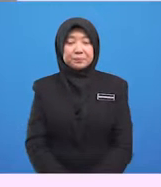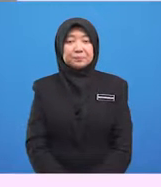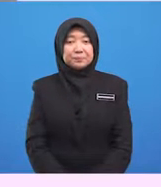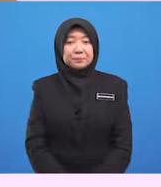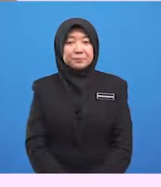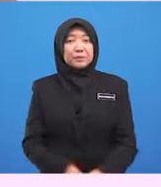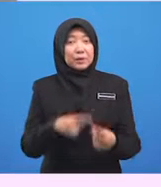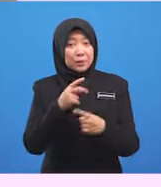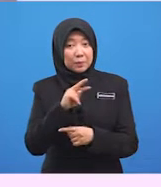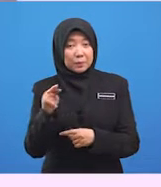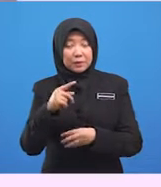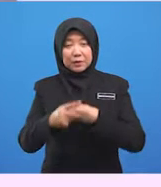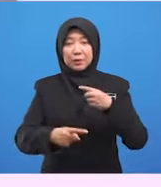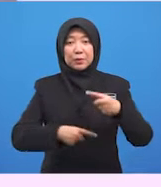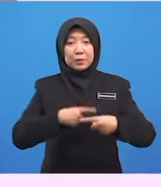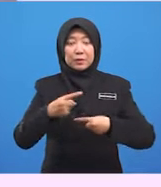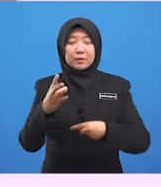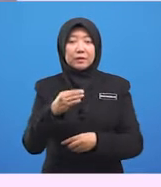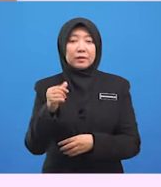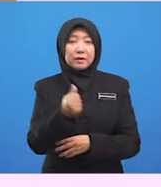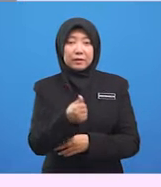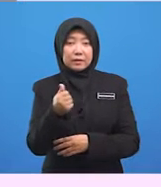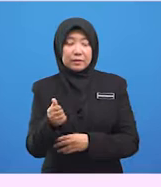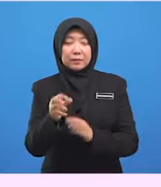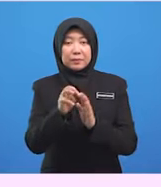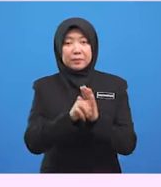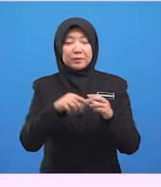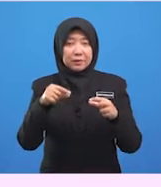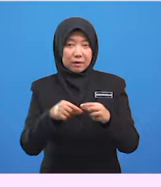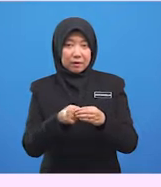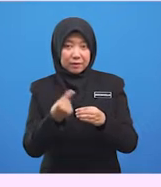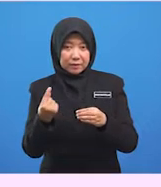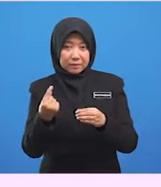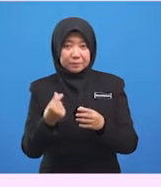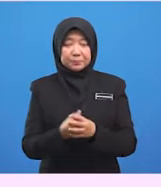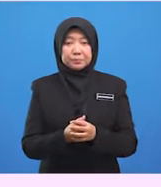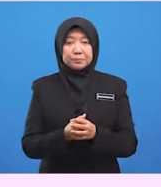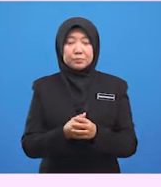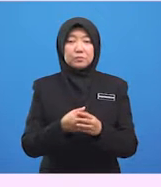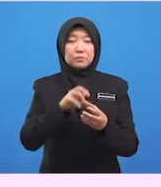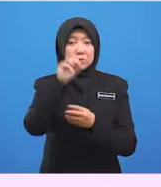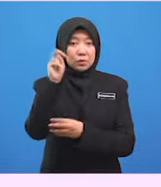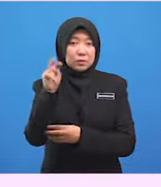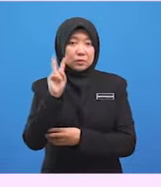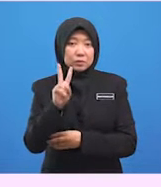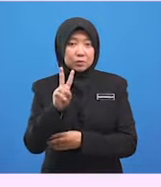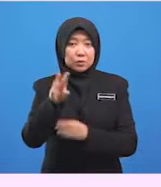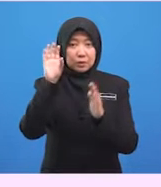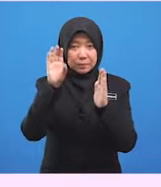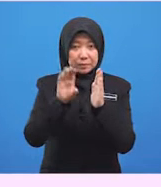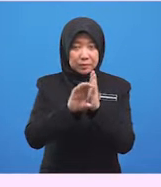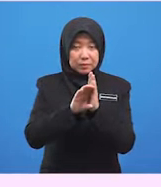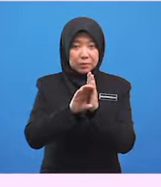joknya inilah kode dan alasan mengganti yang kedua gambar berikut berkaitan sistem